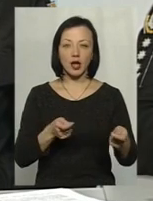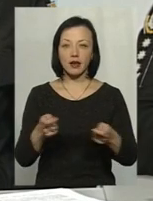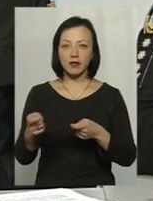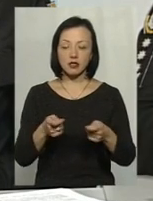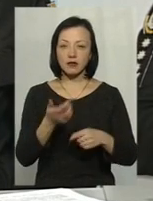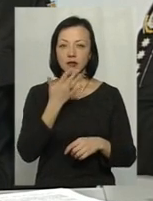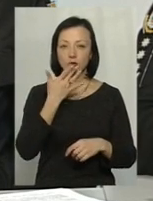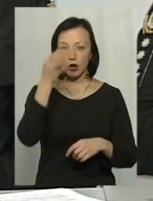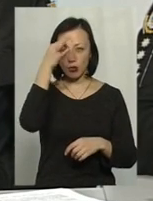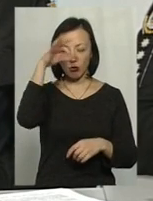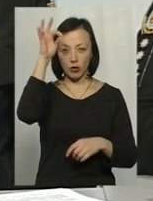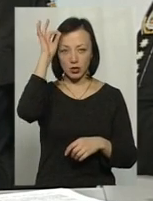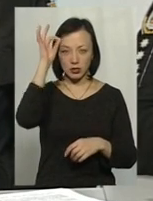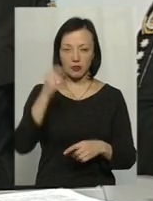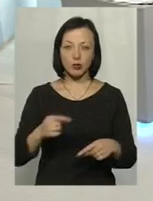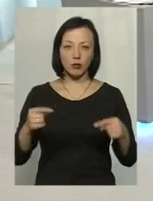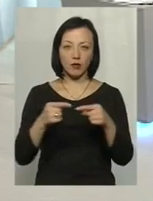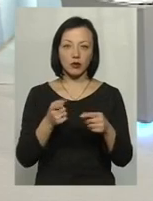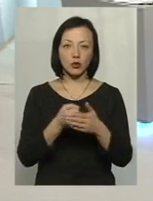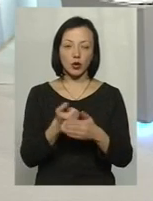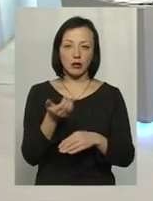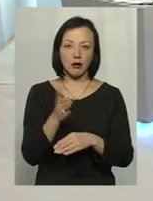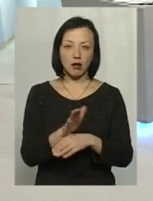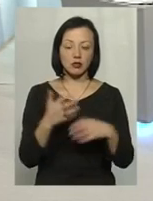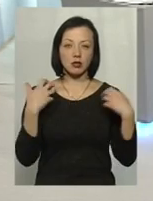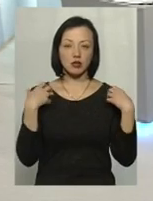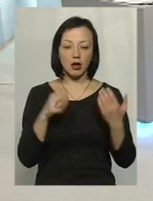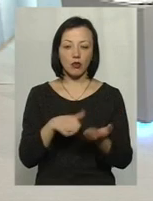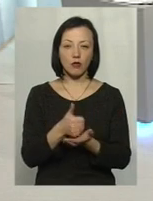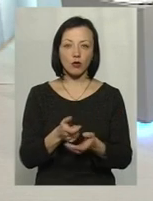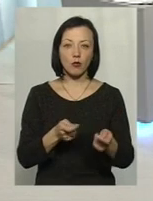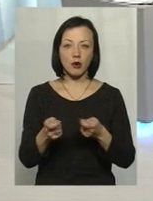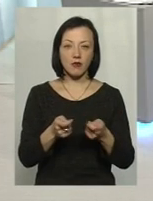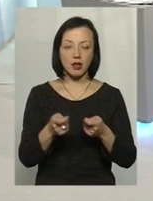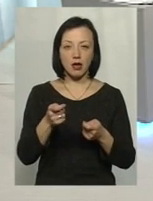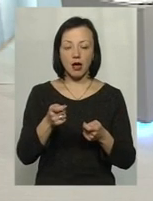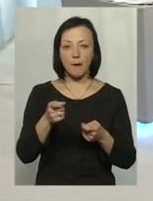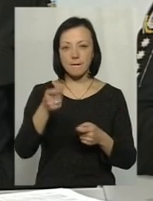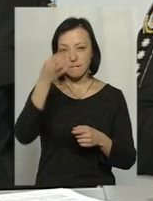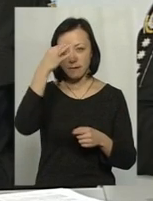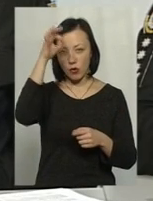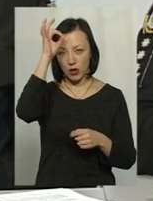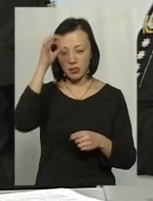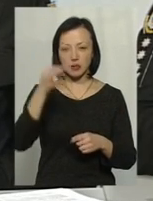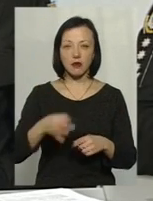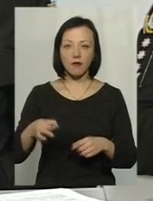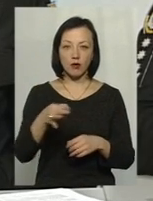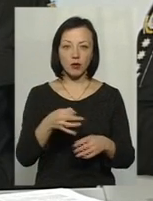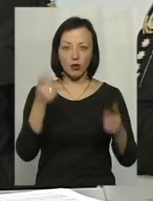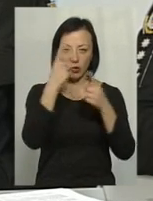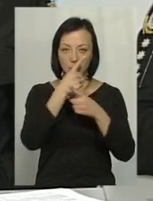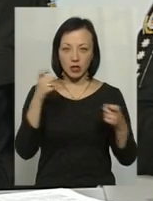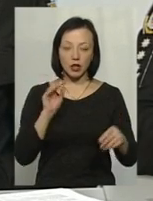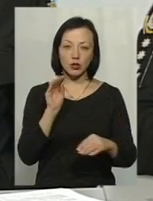Національної поліції, відповідно до наказу начальника головного управління поліції в області, ми оголосили